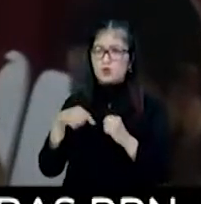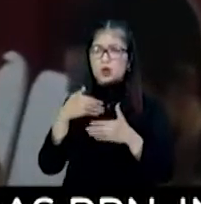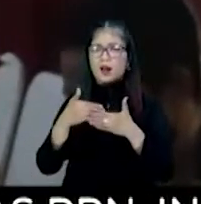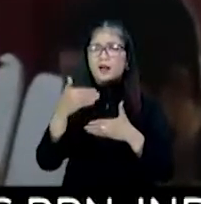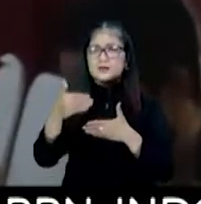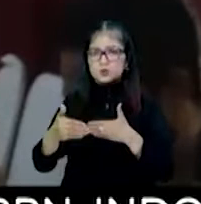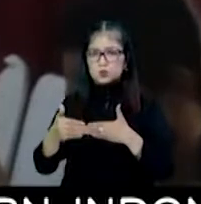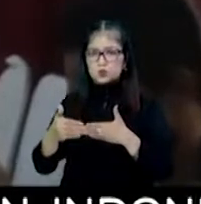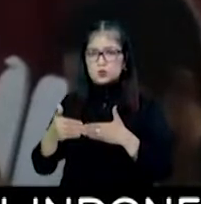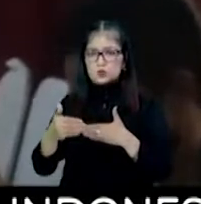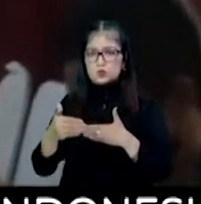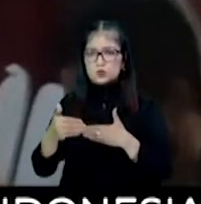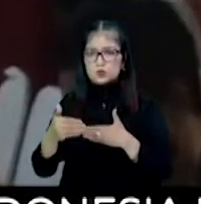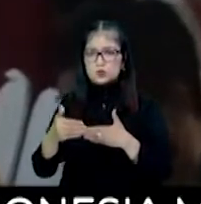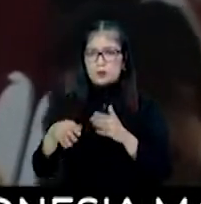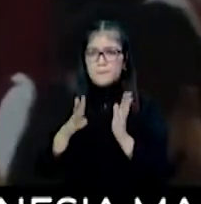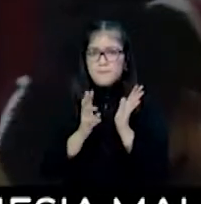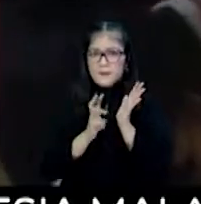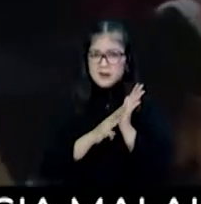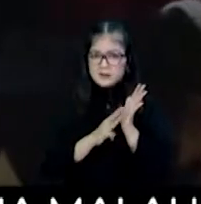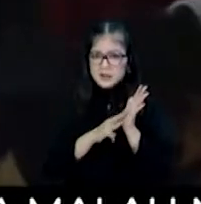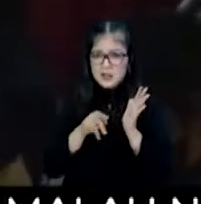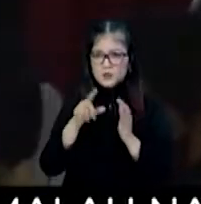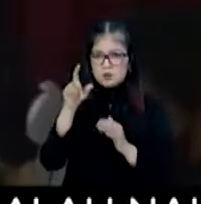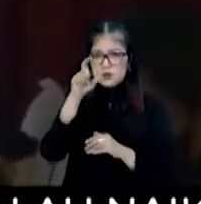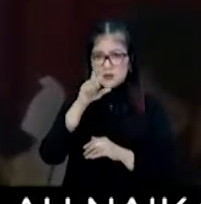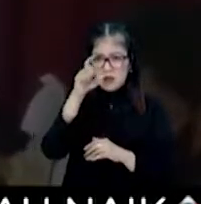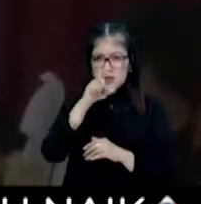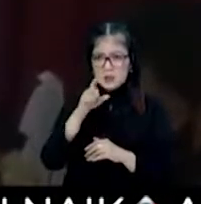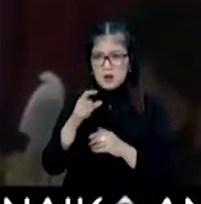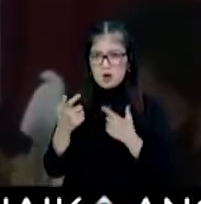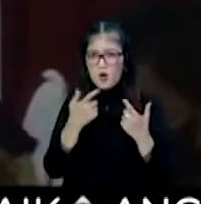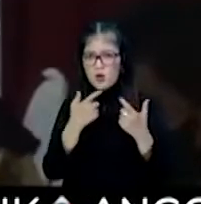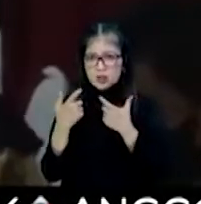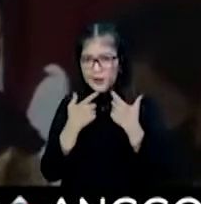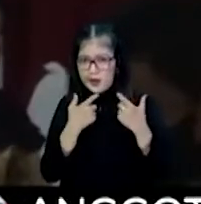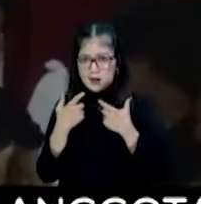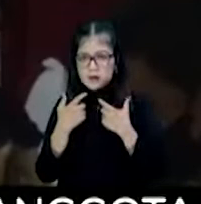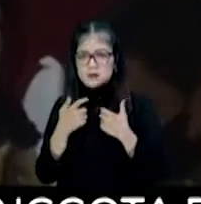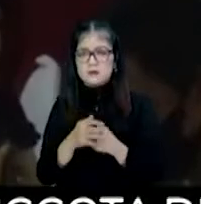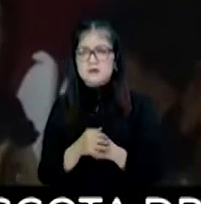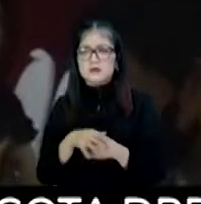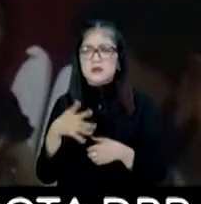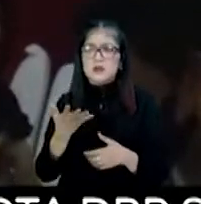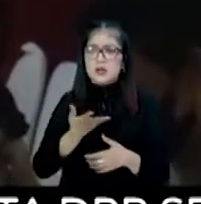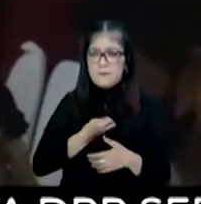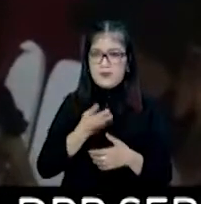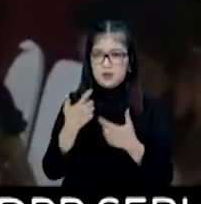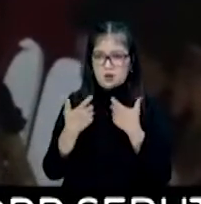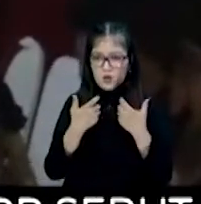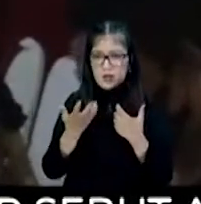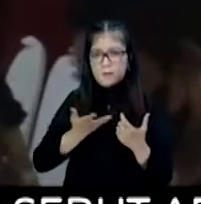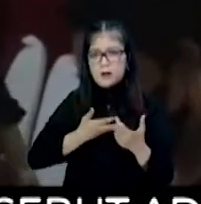itu, saudara Marcel kemudian mencari kontak, kemudian sehingga dapat kontak berkomunikasi,